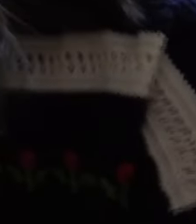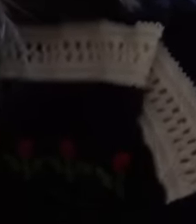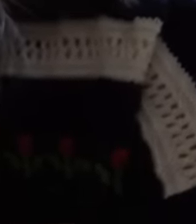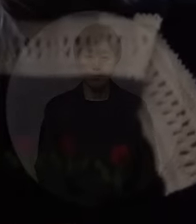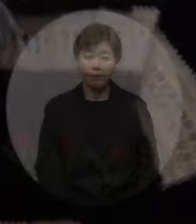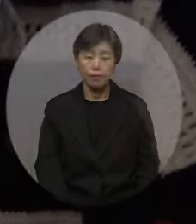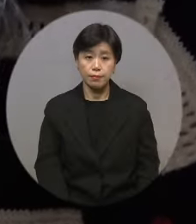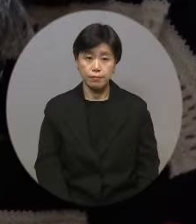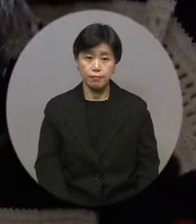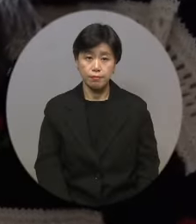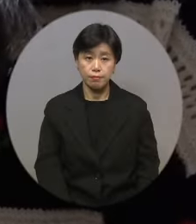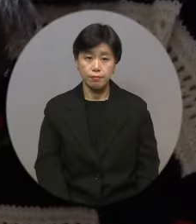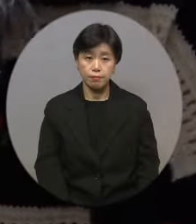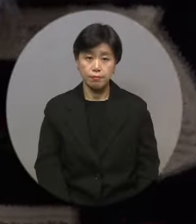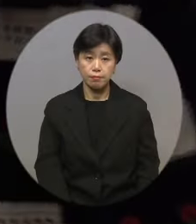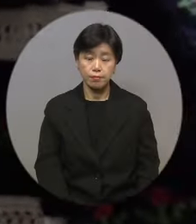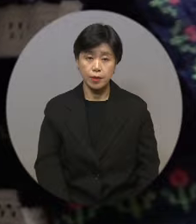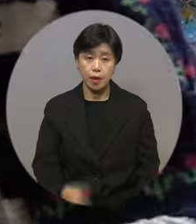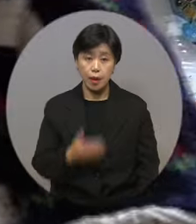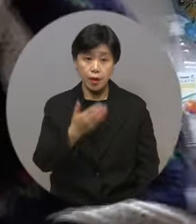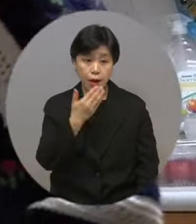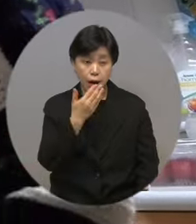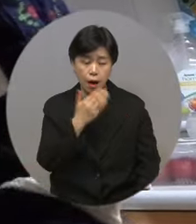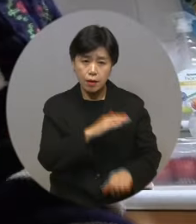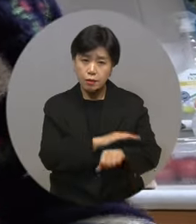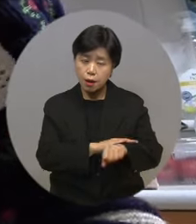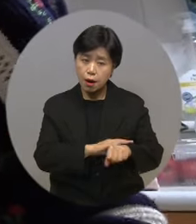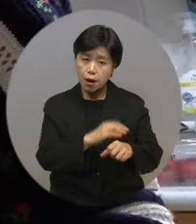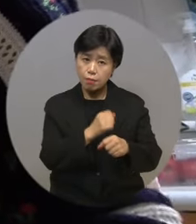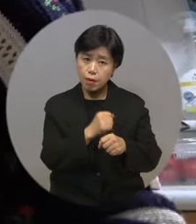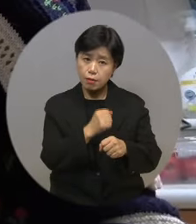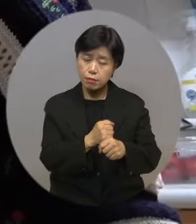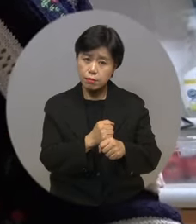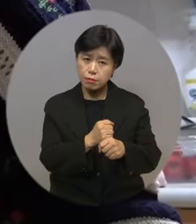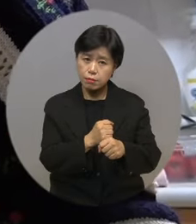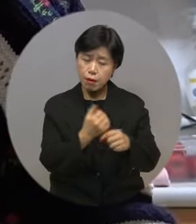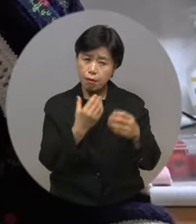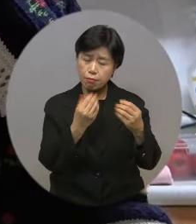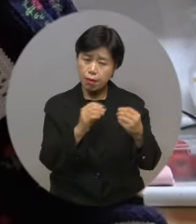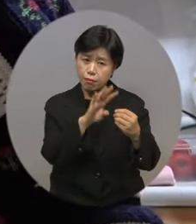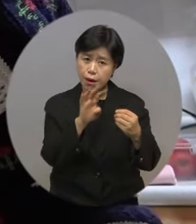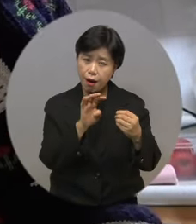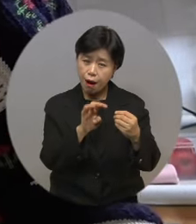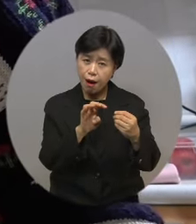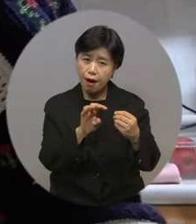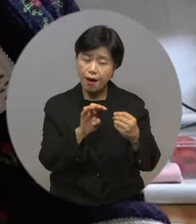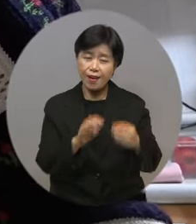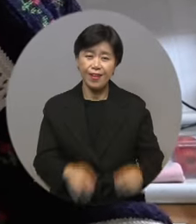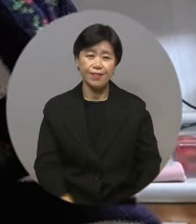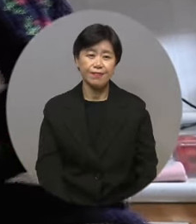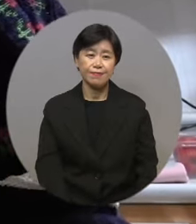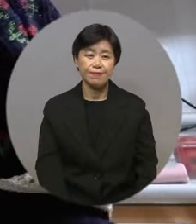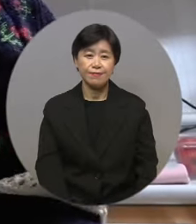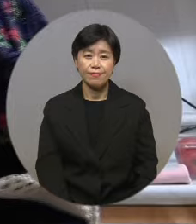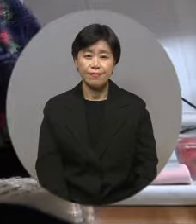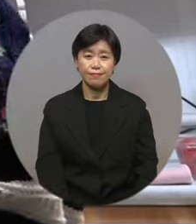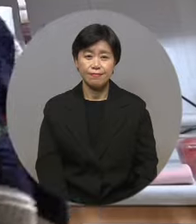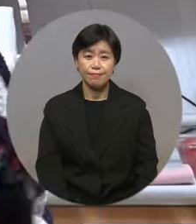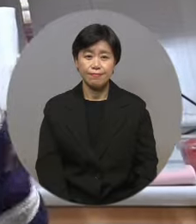잘 완성할 수 있을지 걱정이 되는 지연 씨. 얼굴에 긴장감이 감돕니다.